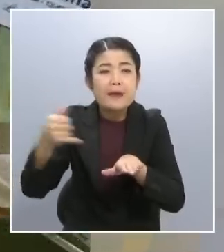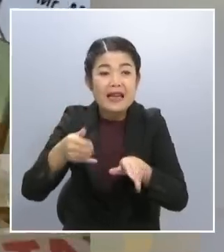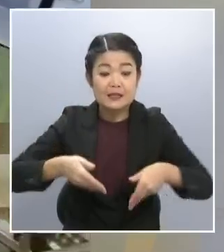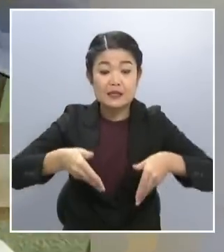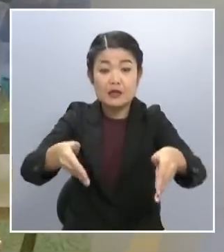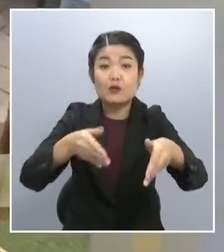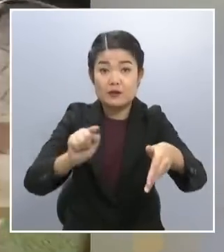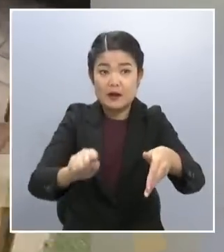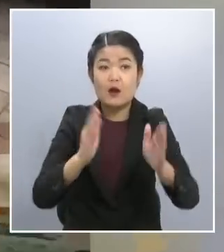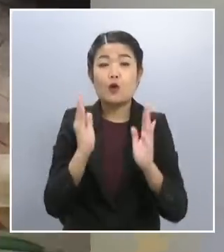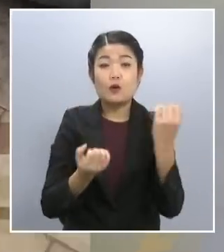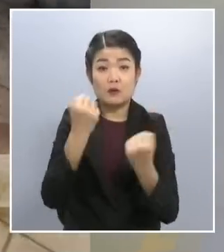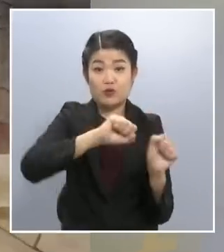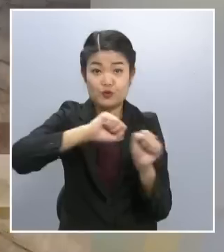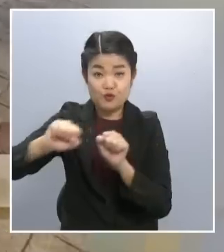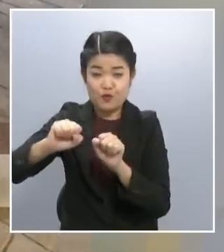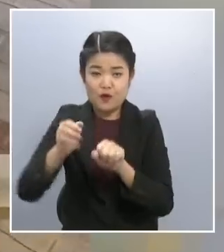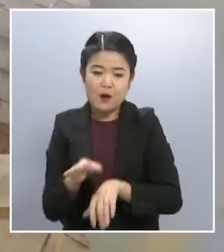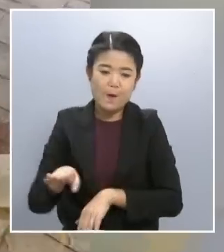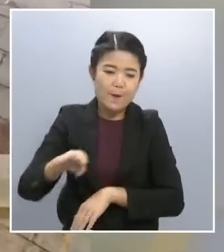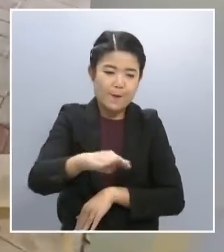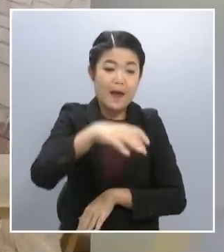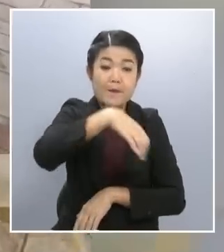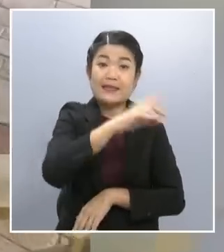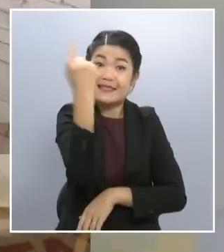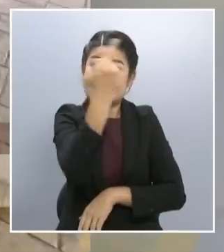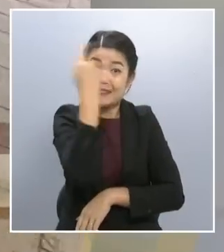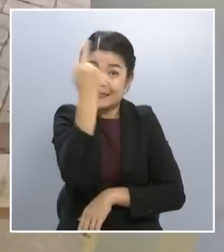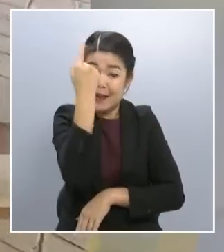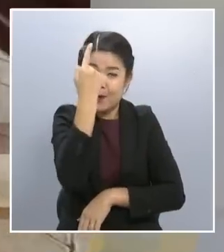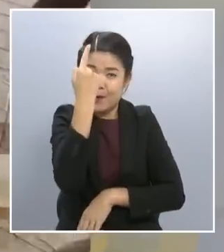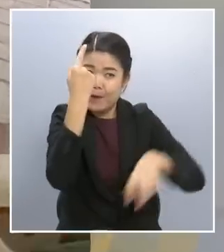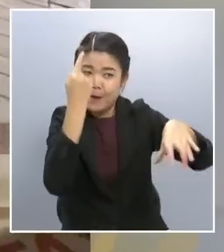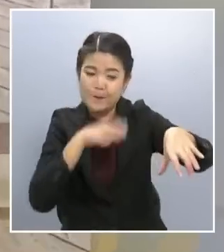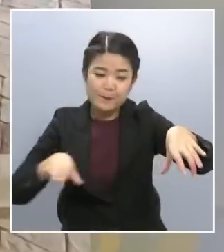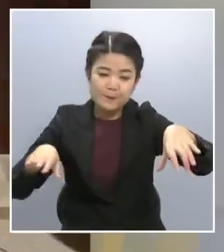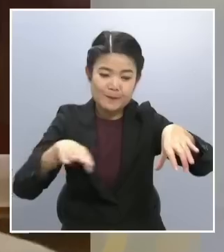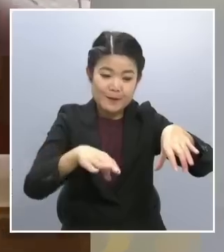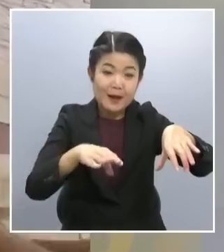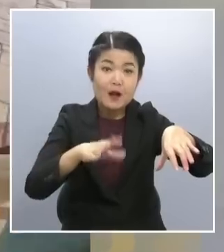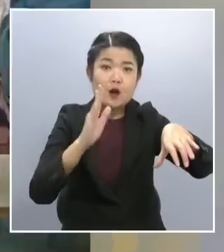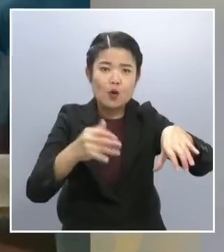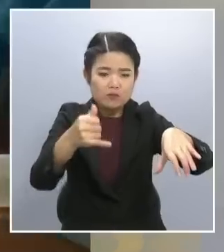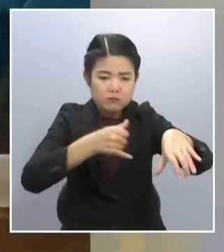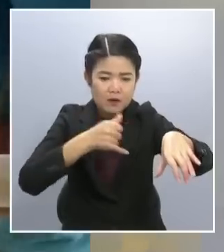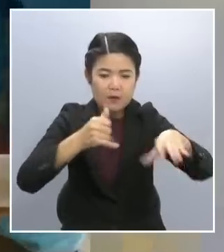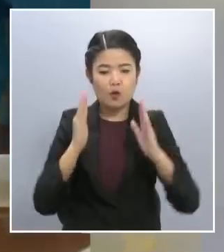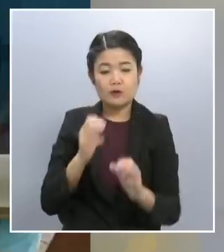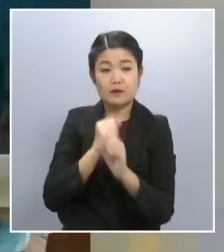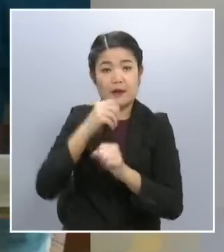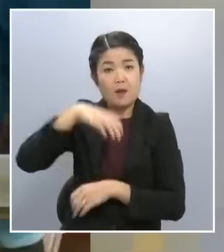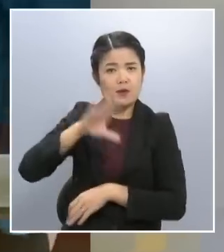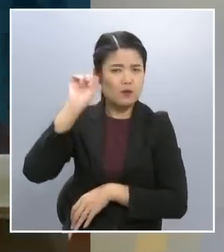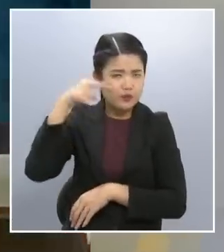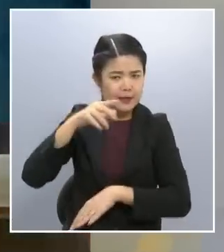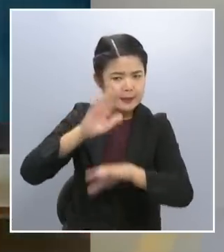รถตู้จะจอดแวะบริษัทนำเที่ยวแห่งหนึ่งให้ผู้โดยสารทั้งหมดลงจากรถแล้วจากนั้นจะมีพนักงานบริษัทผู้หญิงมาแจ้งให้คนเข้าไป